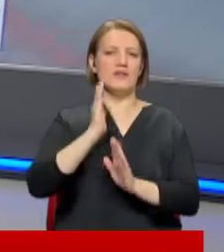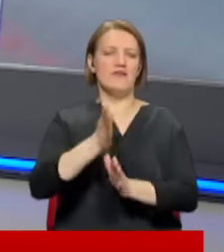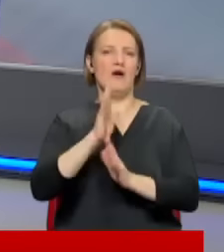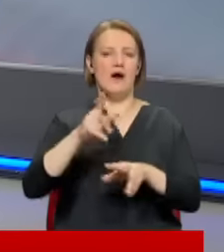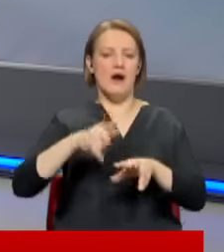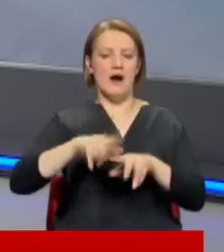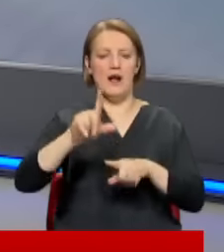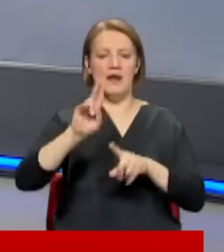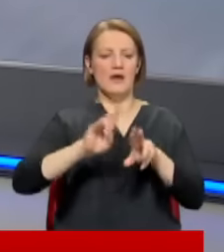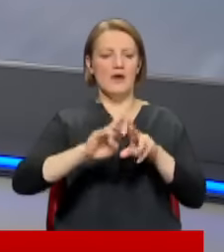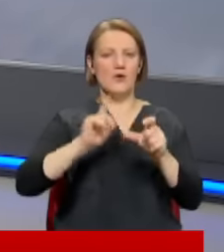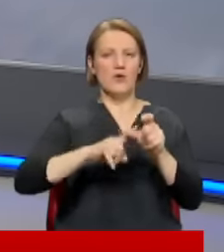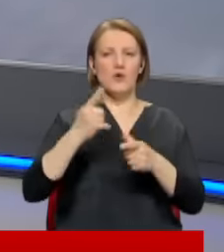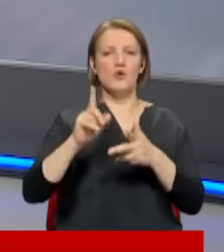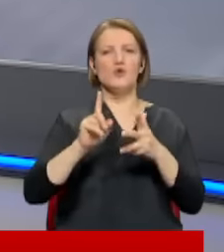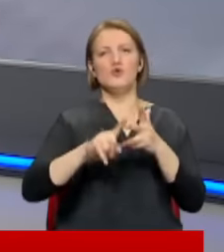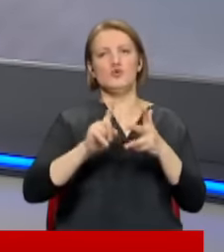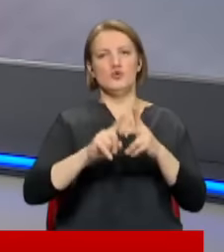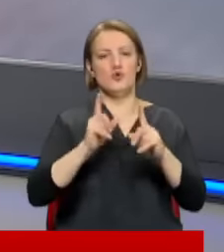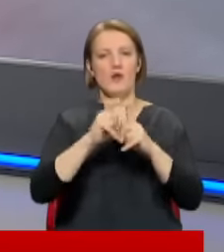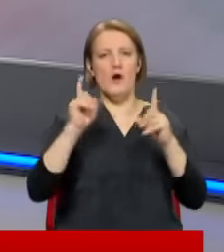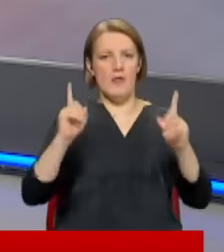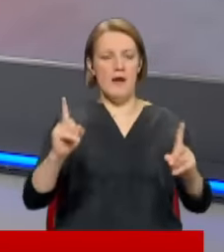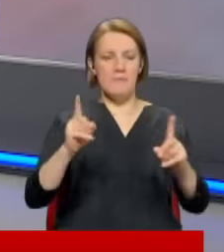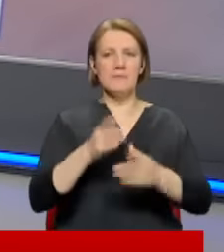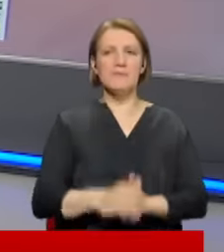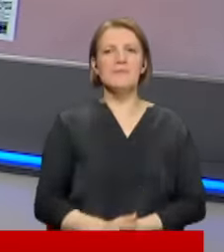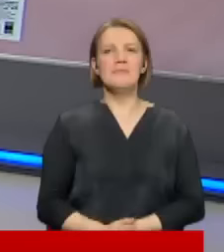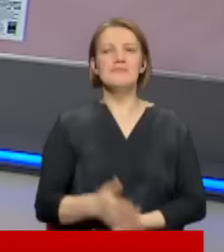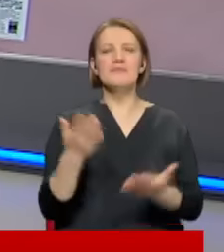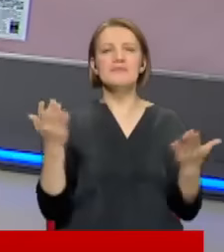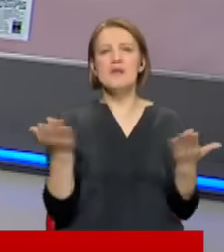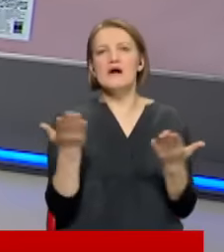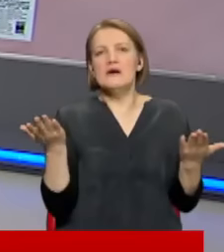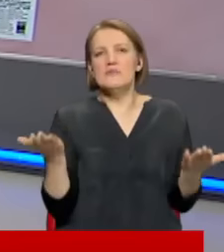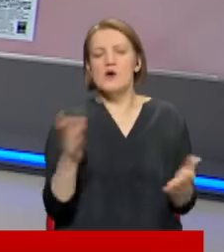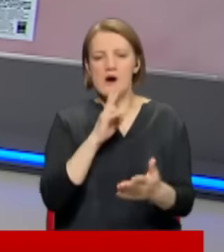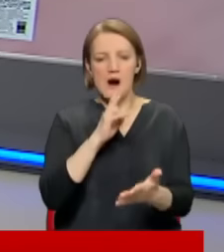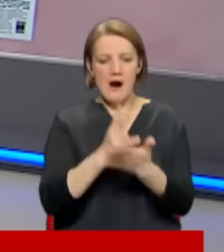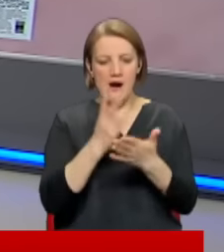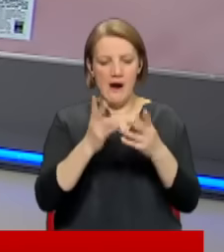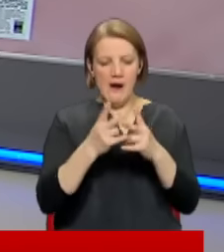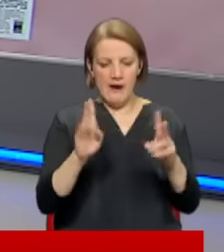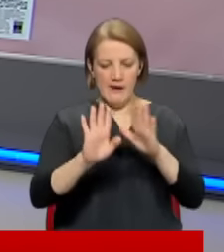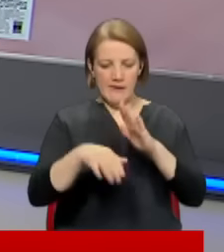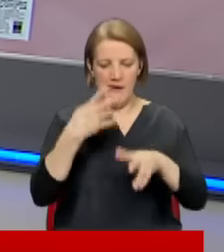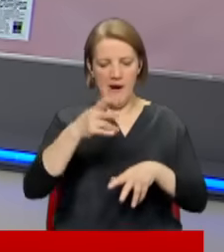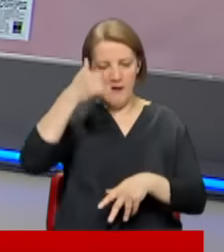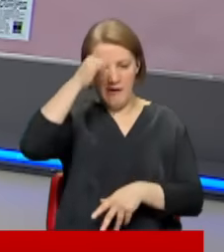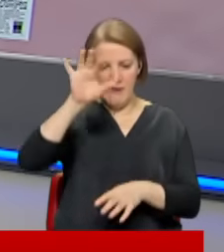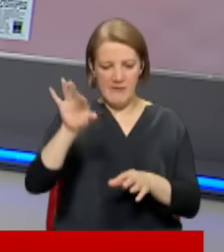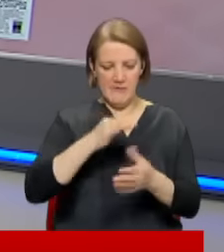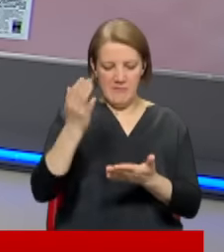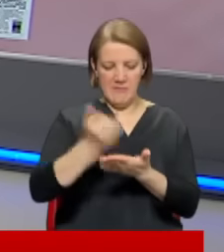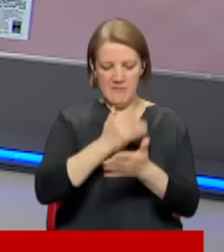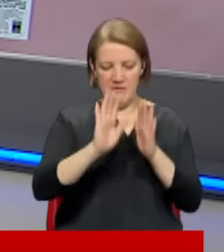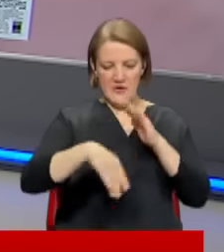Ali Koç'un 3. dönemi olacak. Bu haberimiz de hazır. Nasıl yani, bu karar açıklandıktan sonra, Ali Koç seçildikten